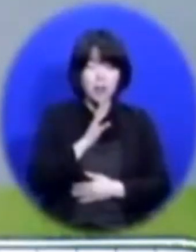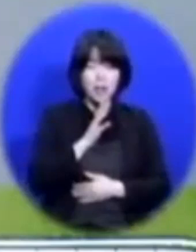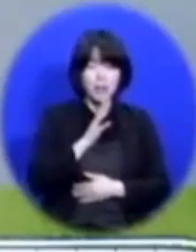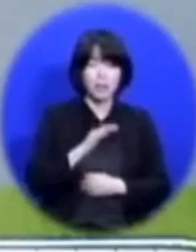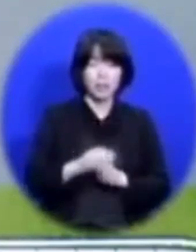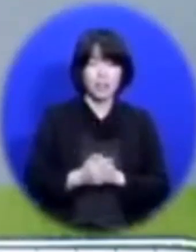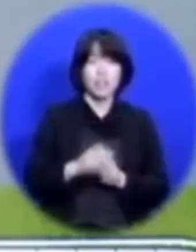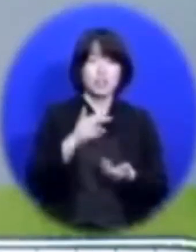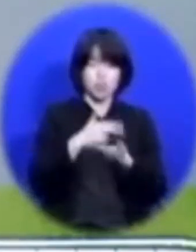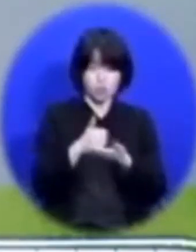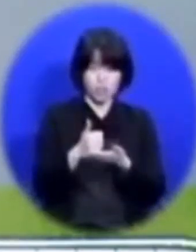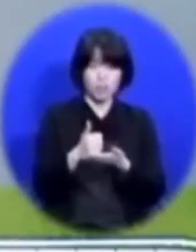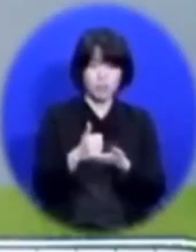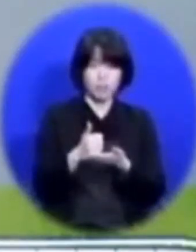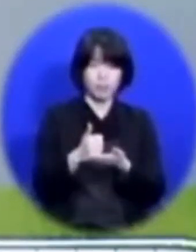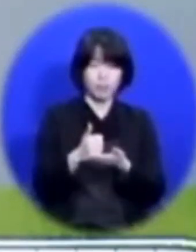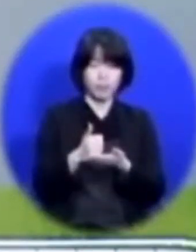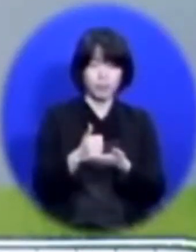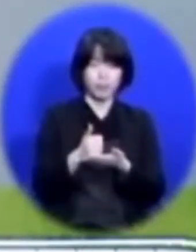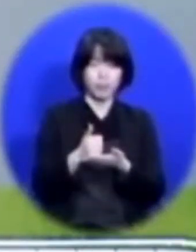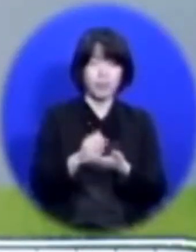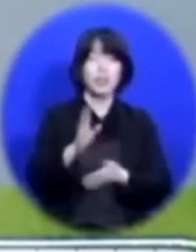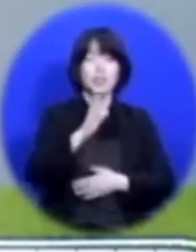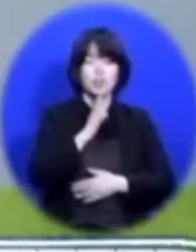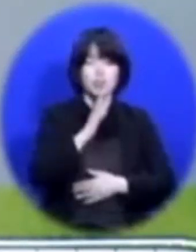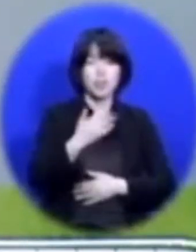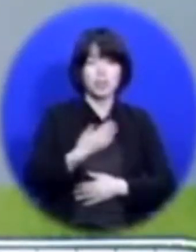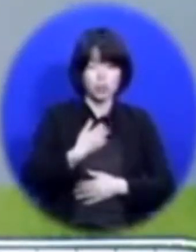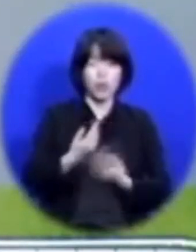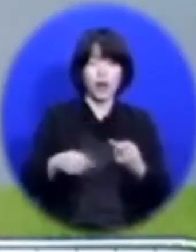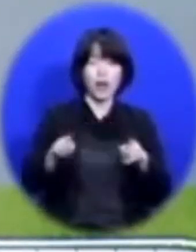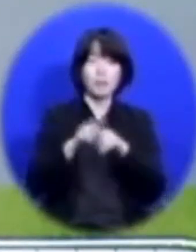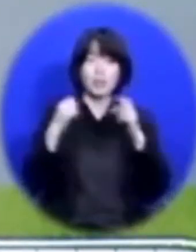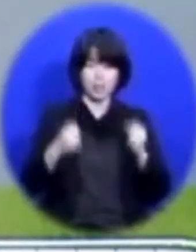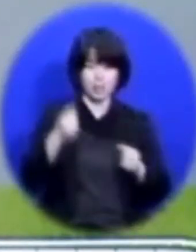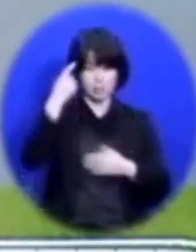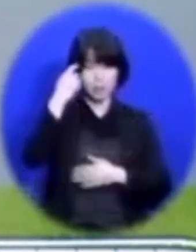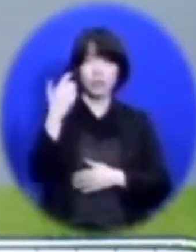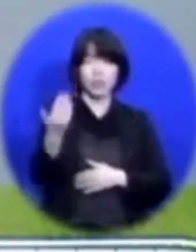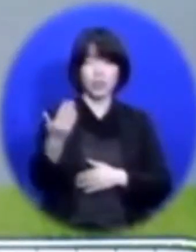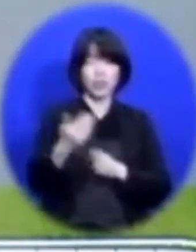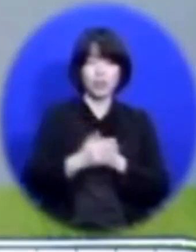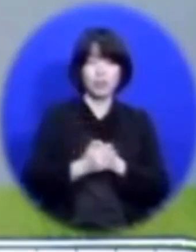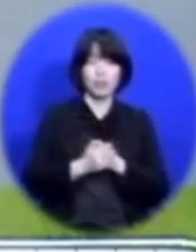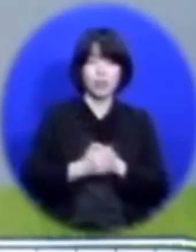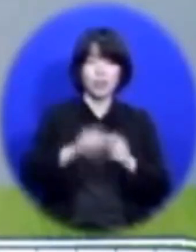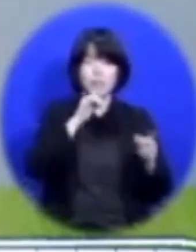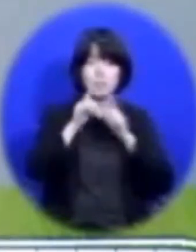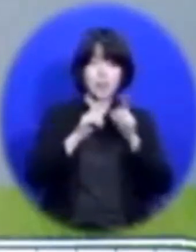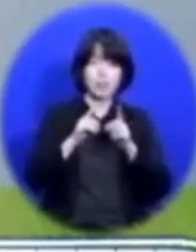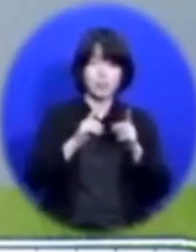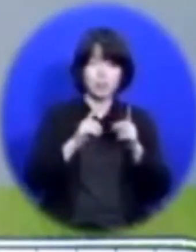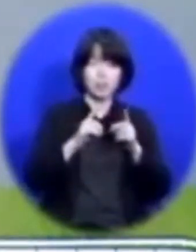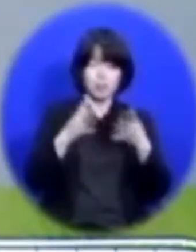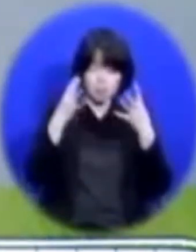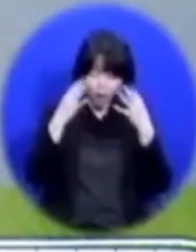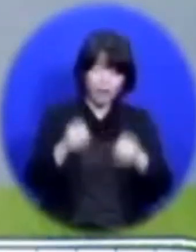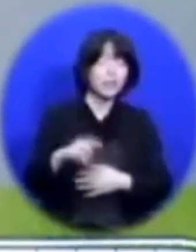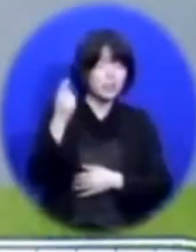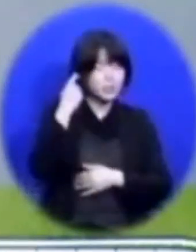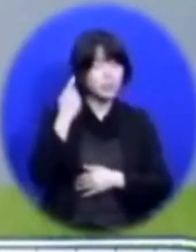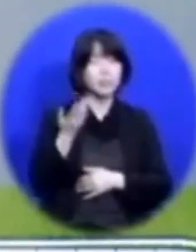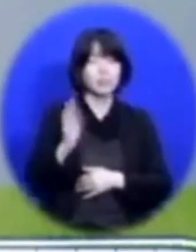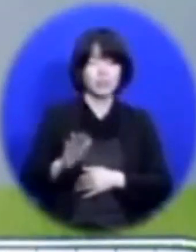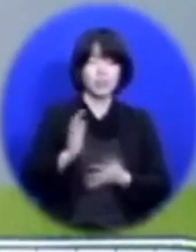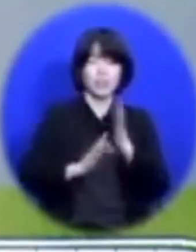살아가면서 마음속으로"주님,당신은정말 저와함께계십니까?"라고묻습니다.우리는수없이많은말씀